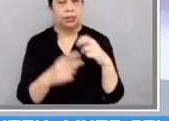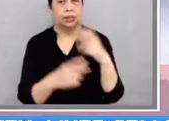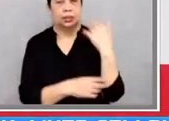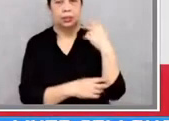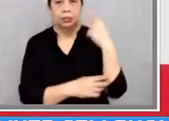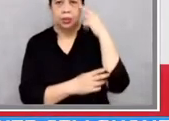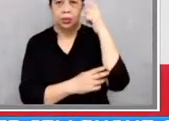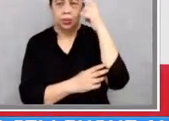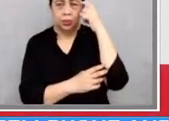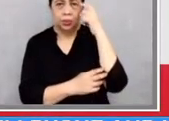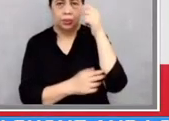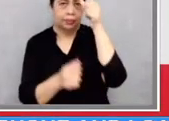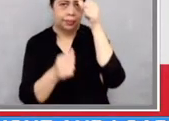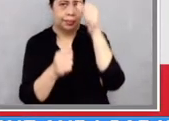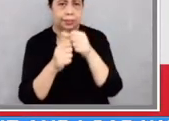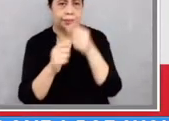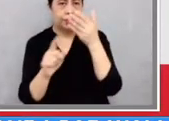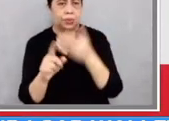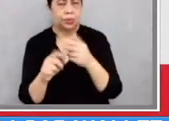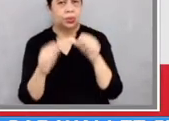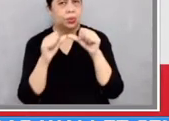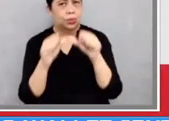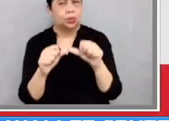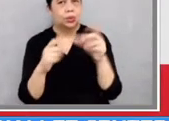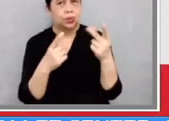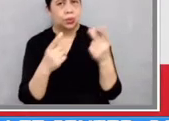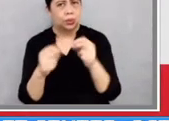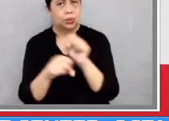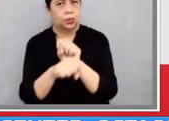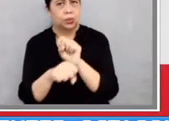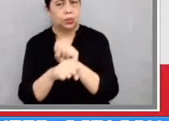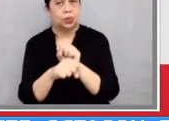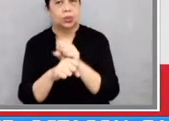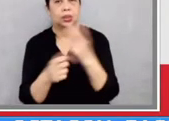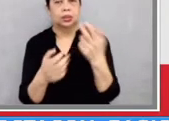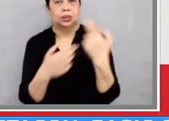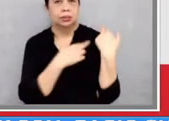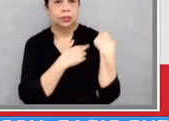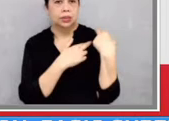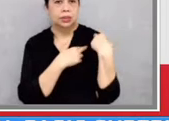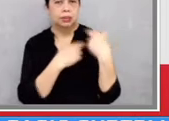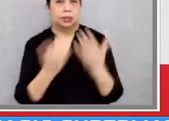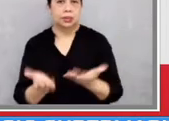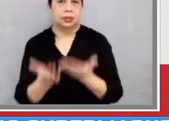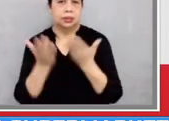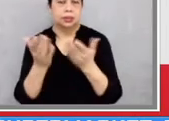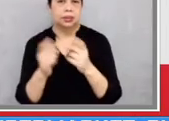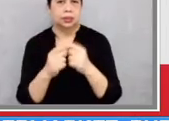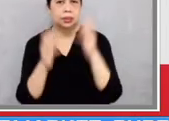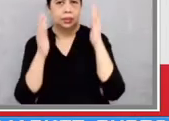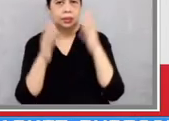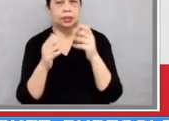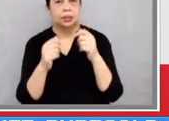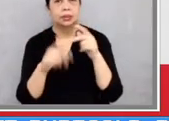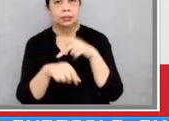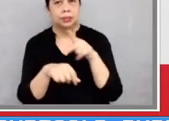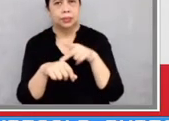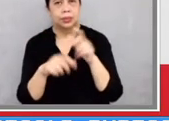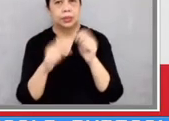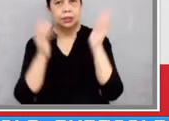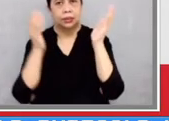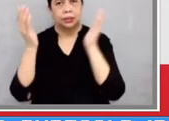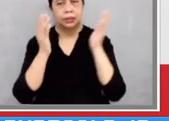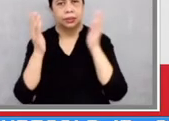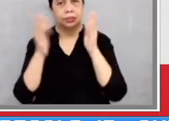nila si Del Rosario na walang sawang tinupa at tinutupad ang kanyang tungkulin. Isinusulong ang interes ng bansa at naglilingkod sa mga